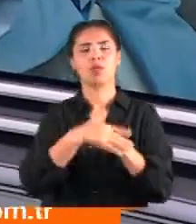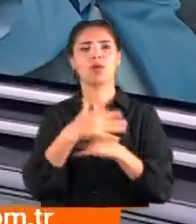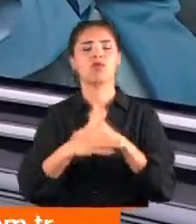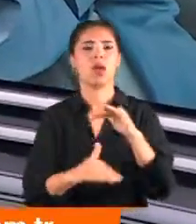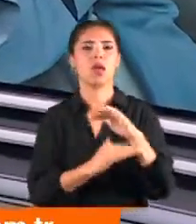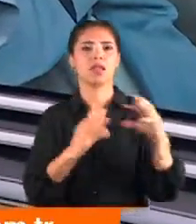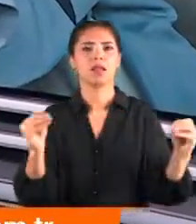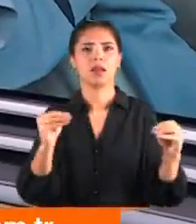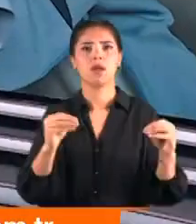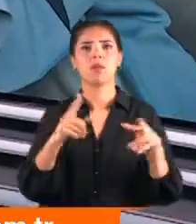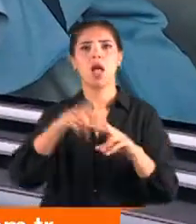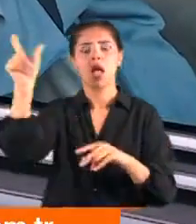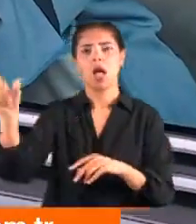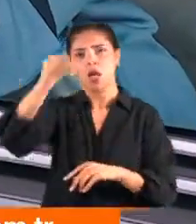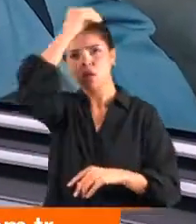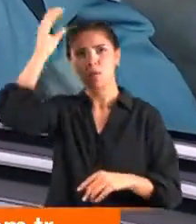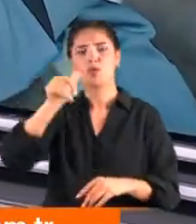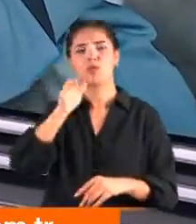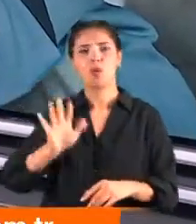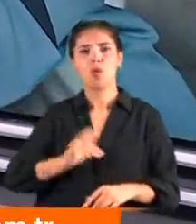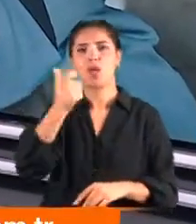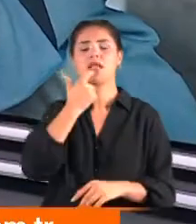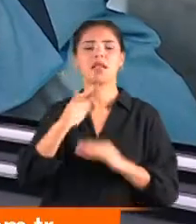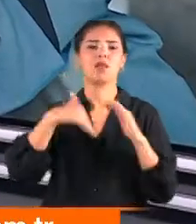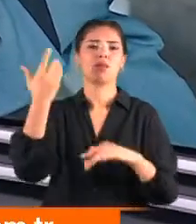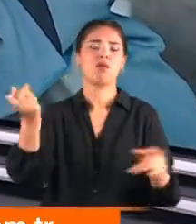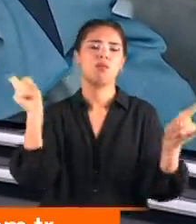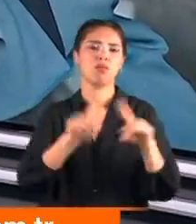hayatını kaybetti. Asım Hoca canından çok sevdiği oğluna 6 yıl sonra kavuştu.